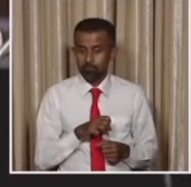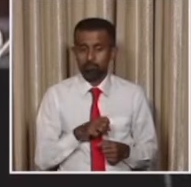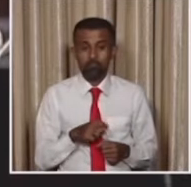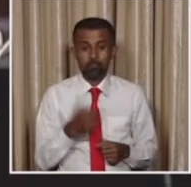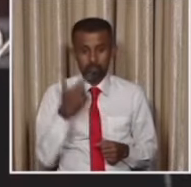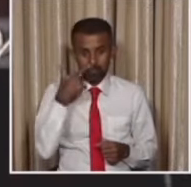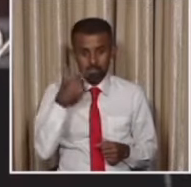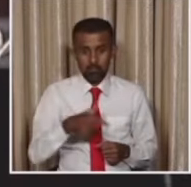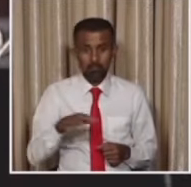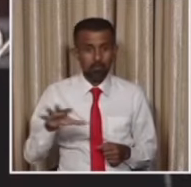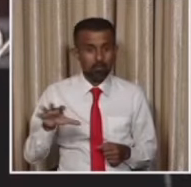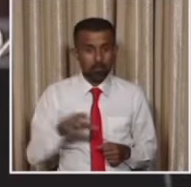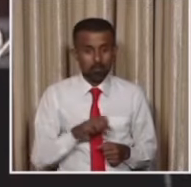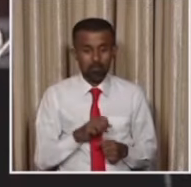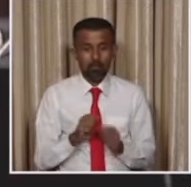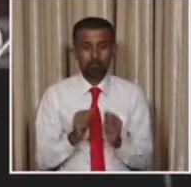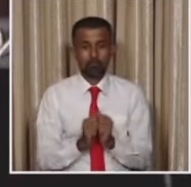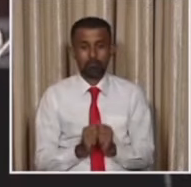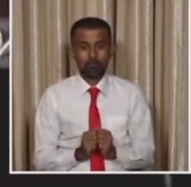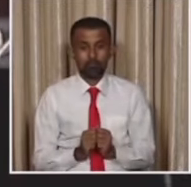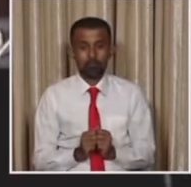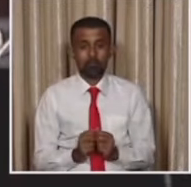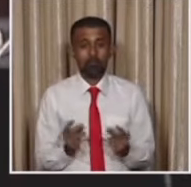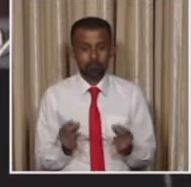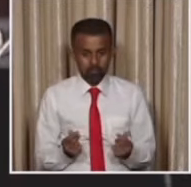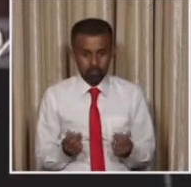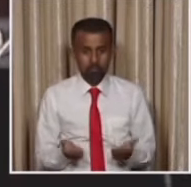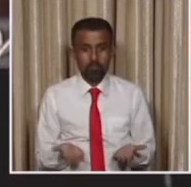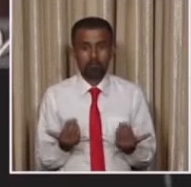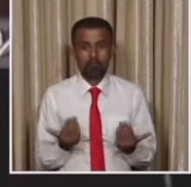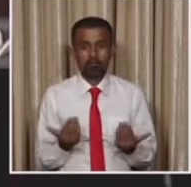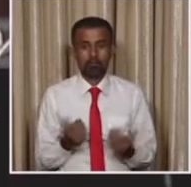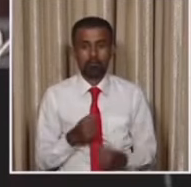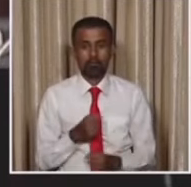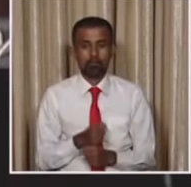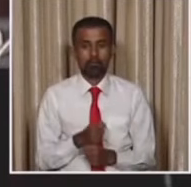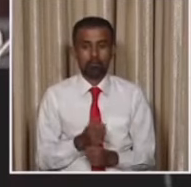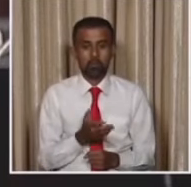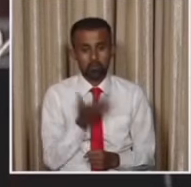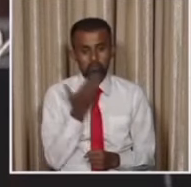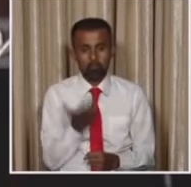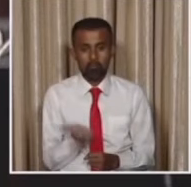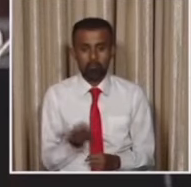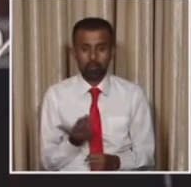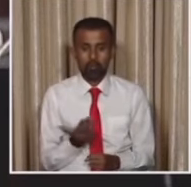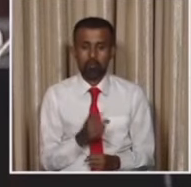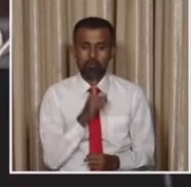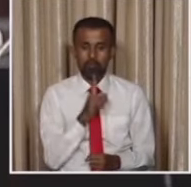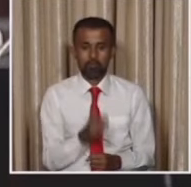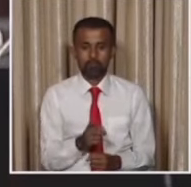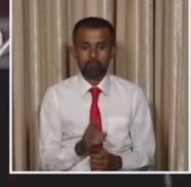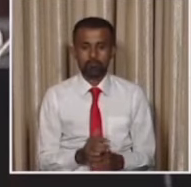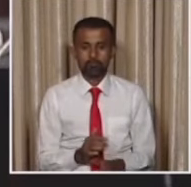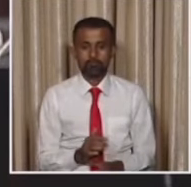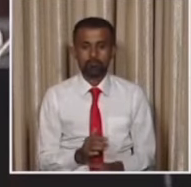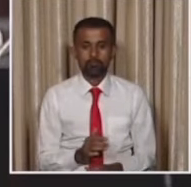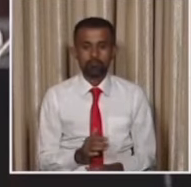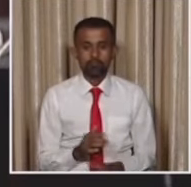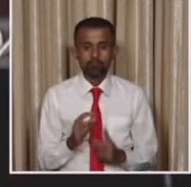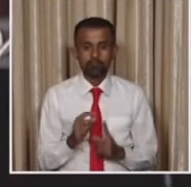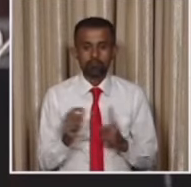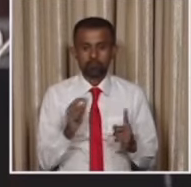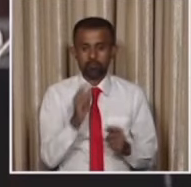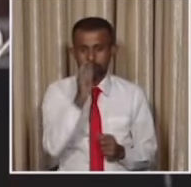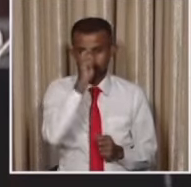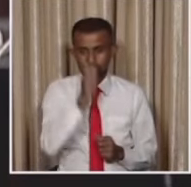සම්පත ප්‍රයෝජන ගැනීමේ ක්‍රියාවලිය හැකි ඉක්මනින් ඉටු කර ගැනීමට ආණ්ඩුවට හැකි වේවා කියලා අපි ප්‍රාර්ථනා කරනවා. ගරු මුලාසනාරූඪ